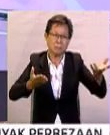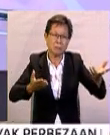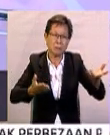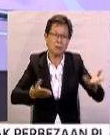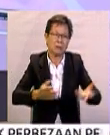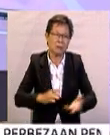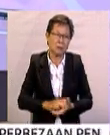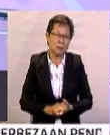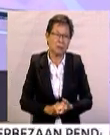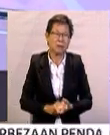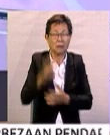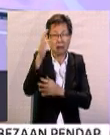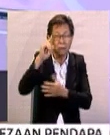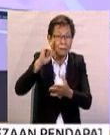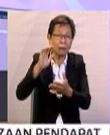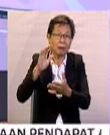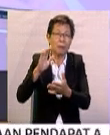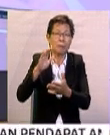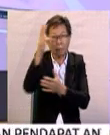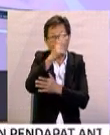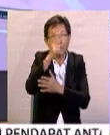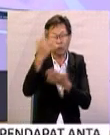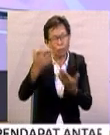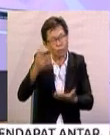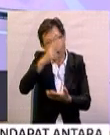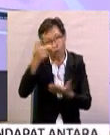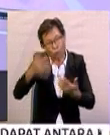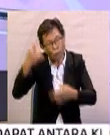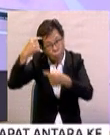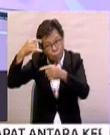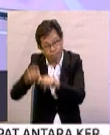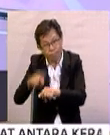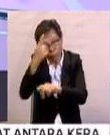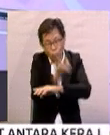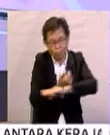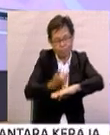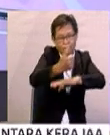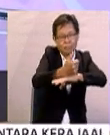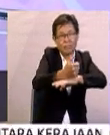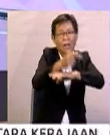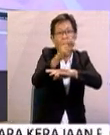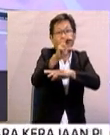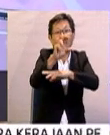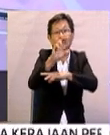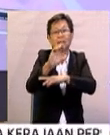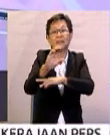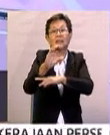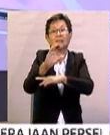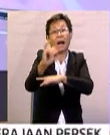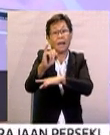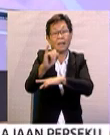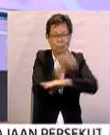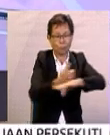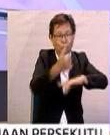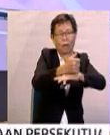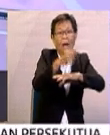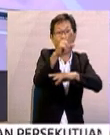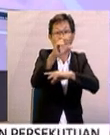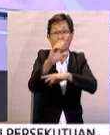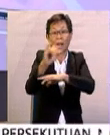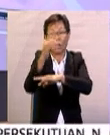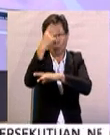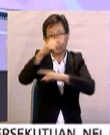perkara ini, maka kerajaan telah bersetuju untuk menubuhkan Suruhanjaya Siasatan Diraja